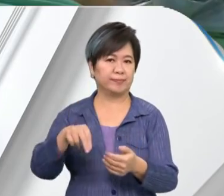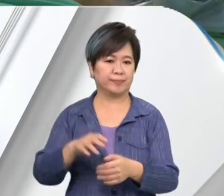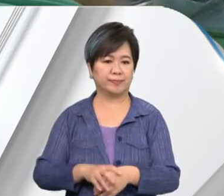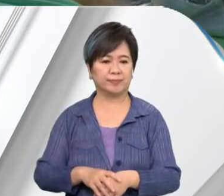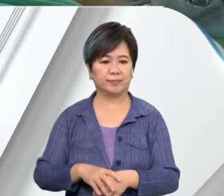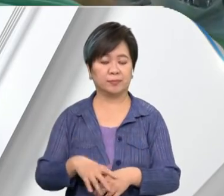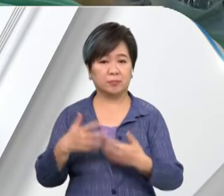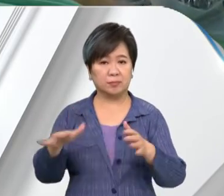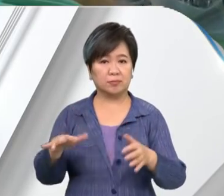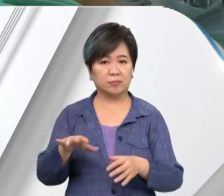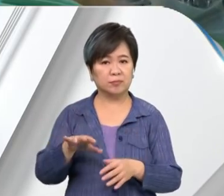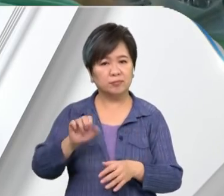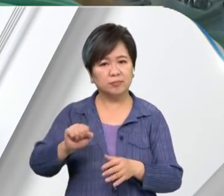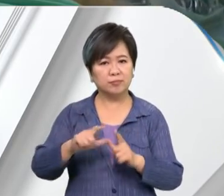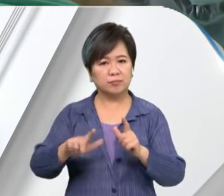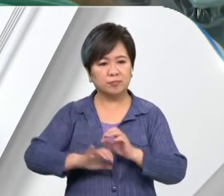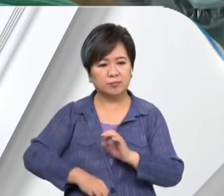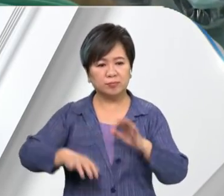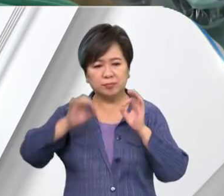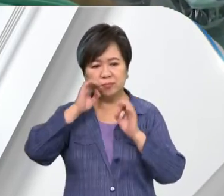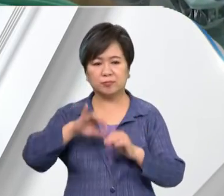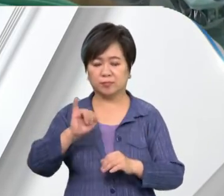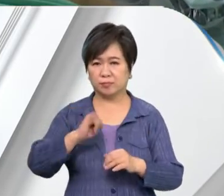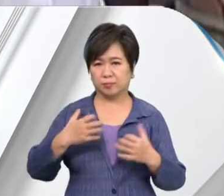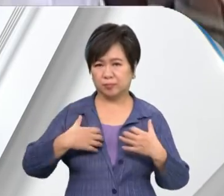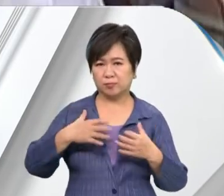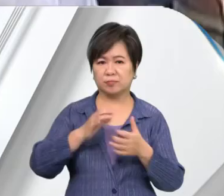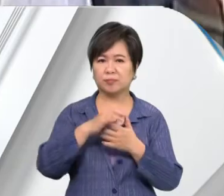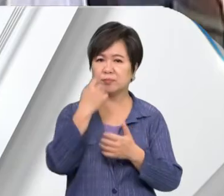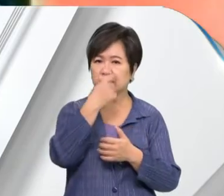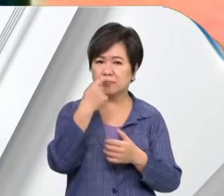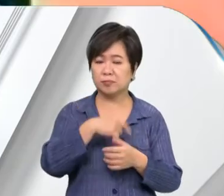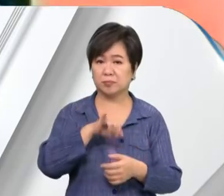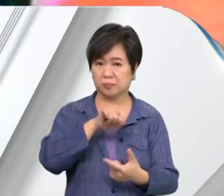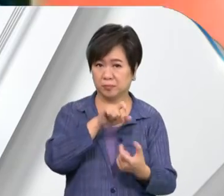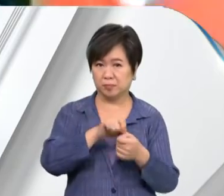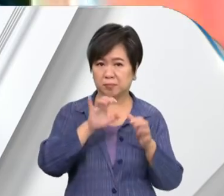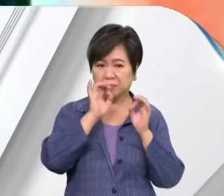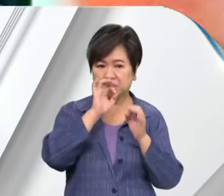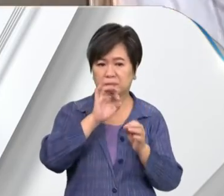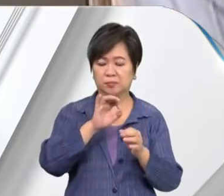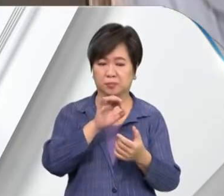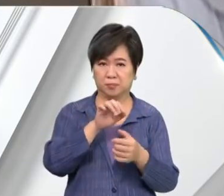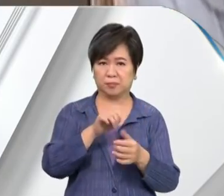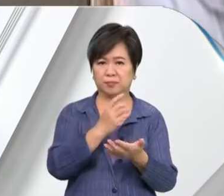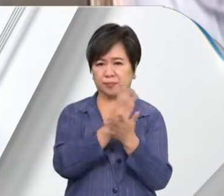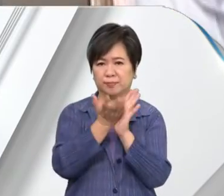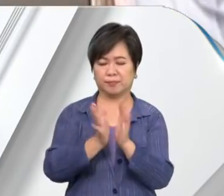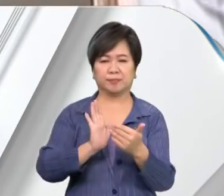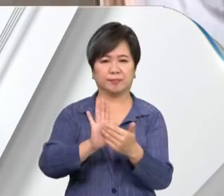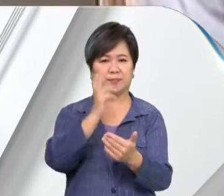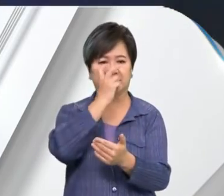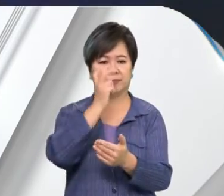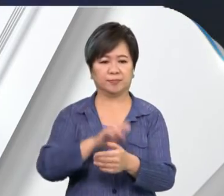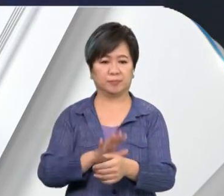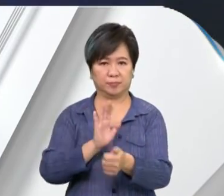众做得多利用大肠癌、五型内癌、QQ癌、韩国子宫颈癌、是防风癌检查，来有